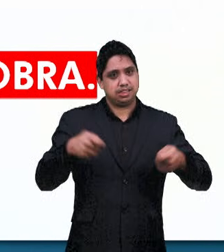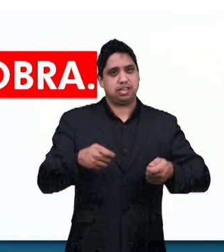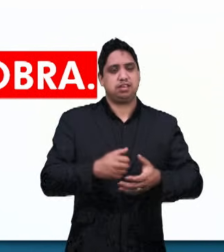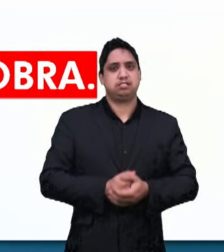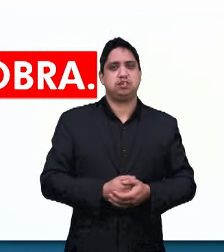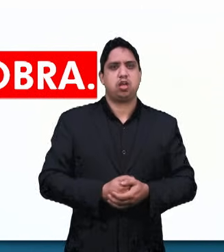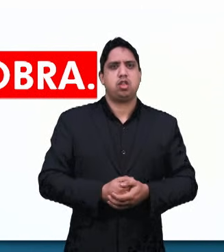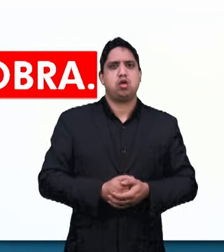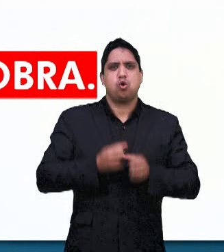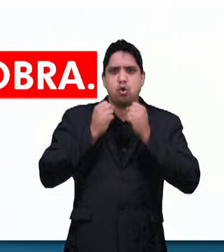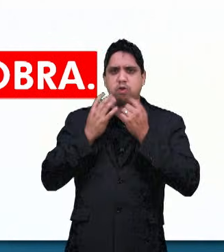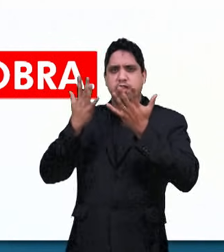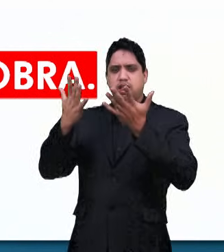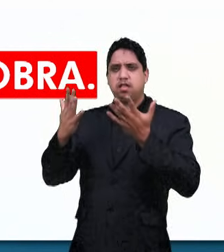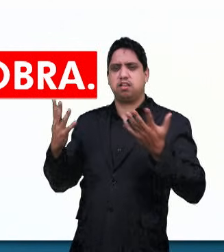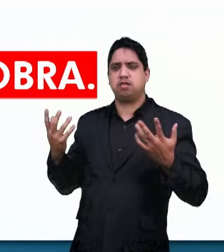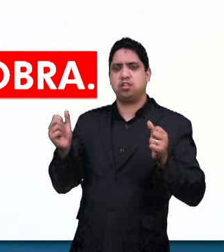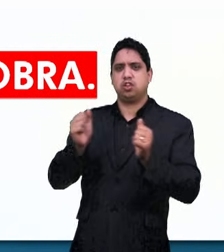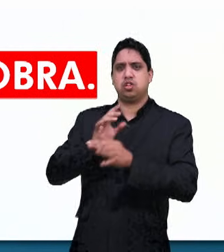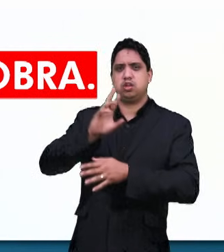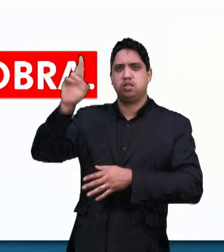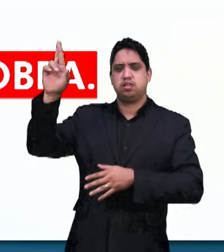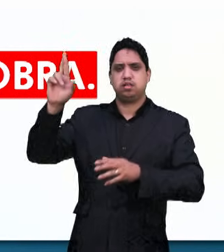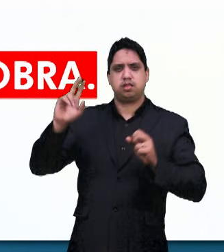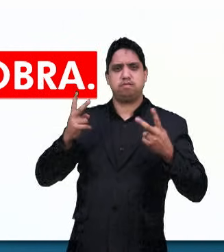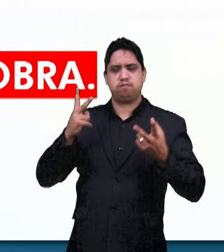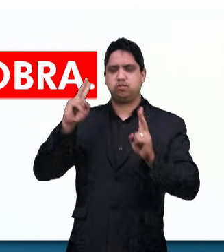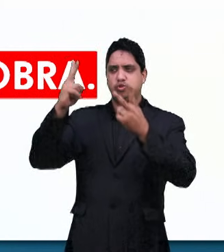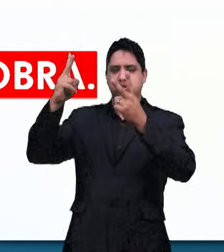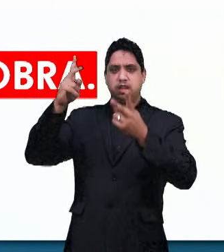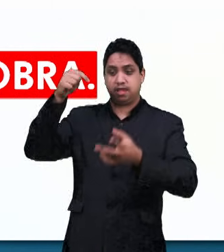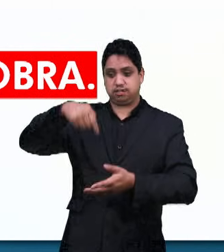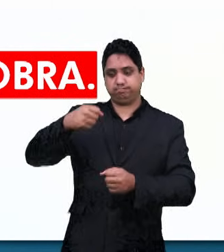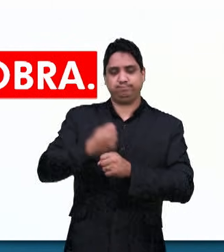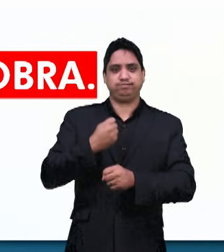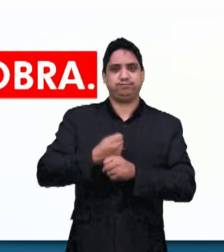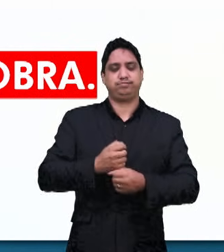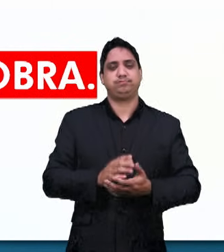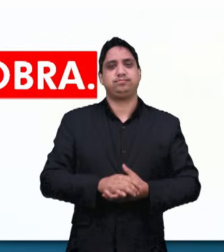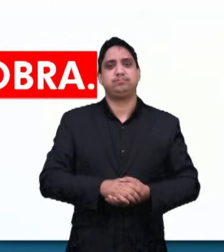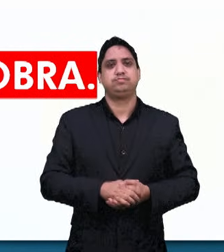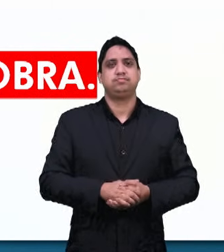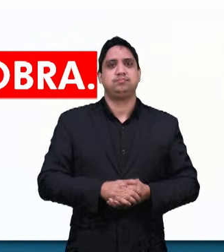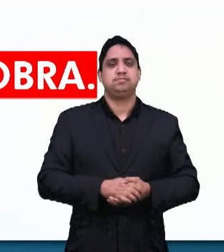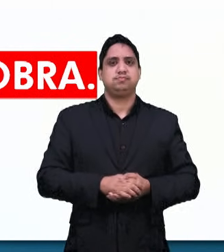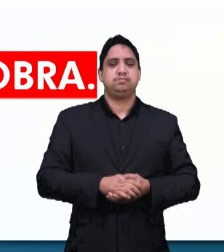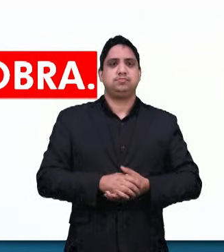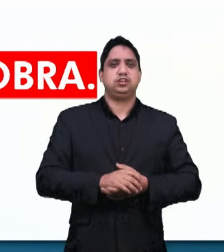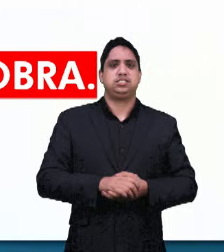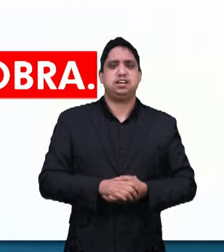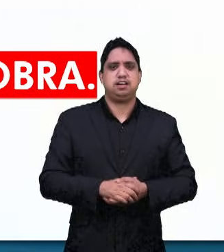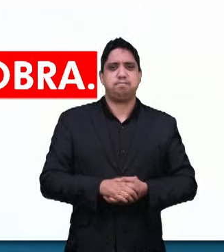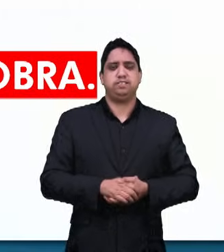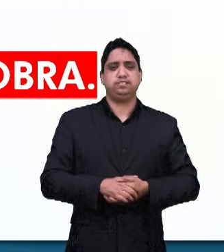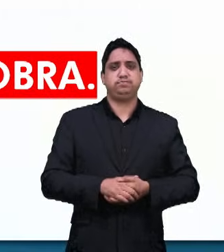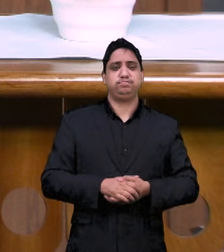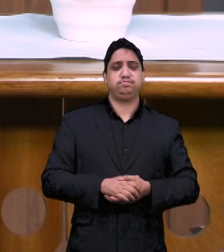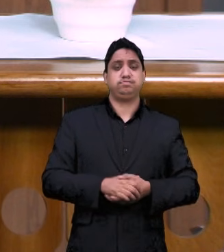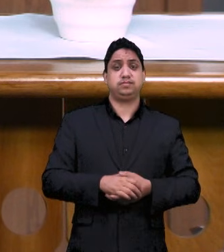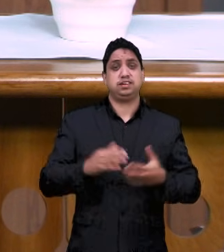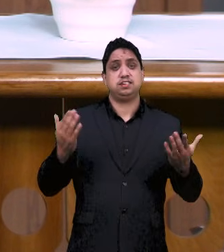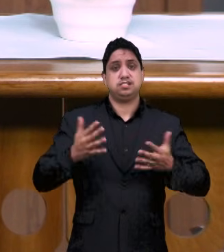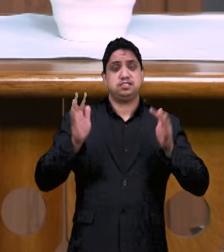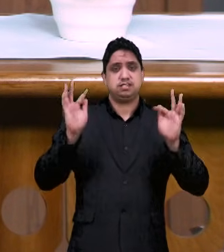si vous pouvez. Si vous pouvez. Confessé et glorifié par la victoire dans cette œuvre. Nous arrivons à la